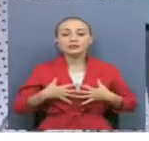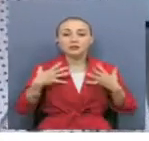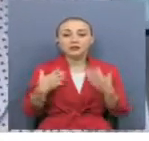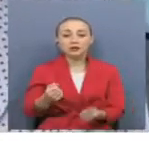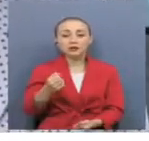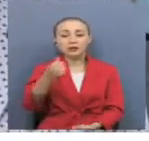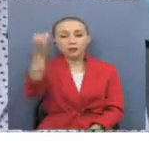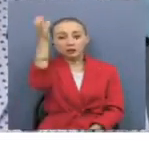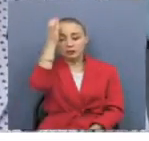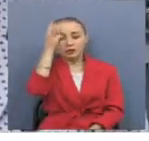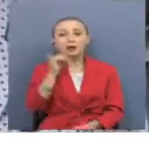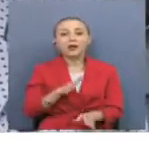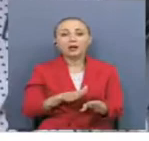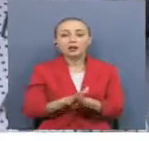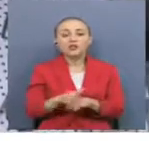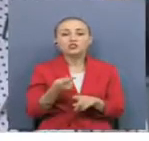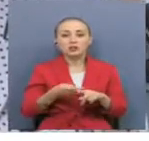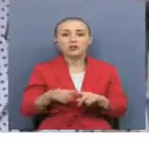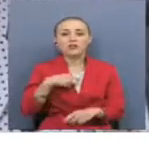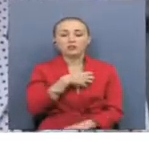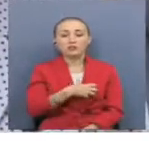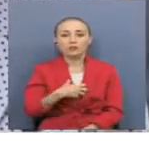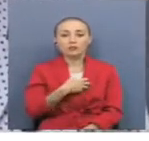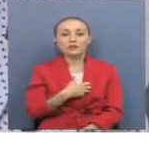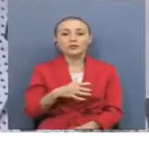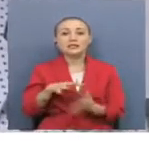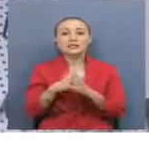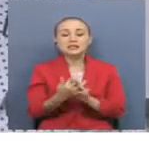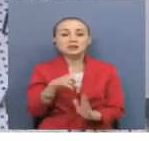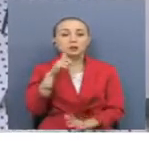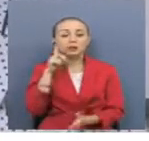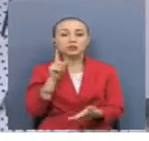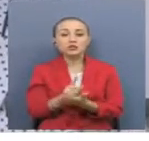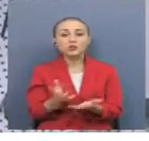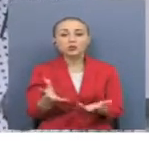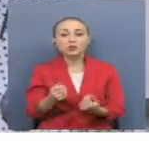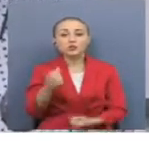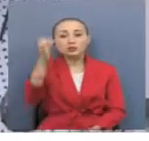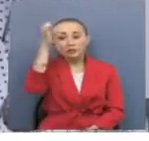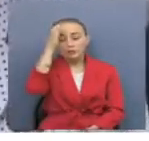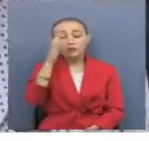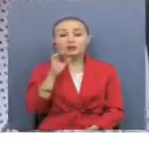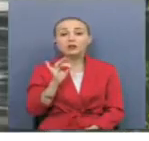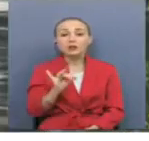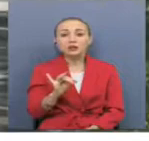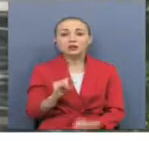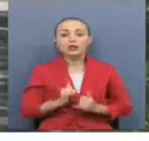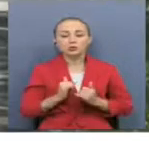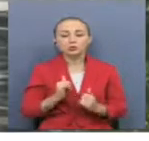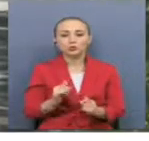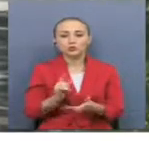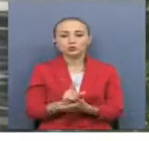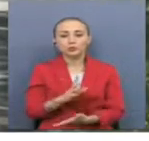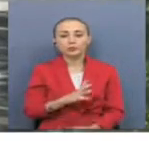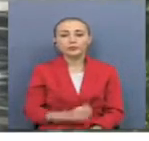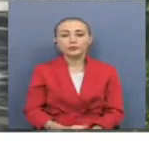керек, және бұл қолжетімді болуы қажет. Оқу орнына жақын жерде тұрғандар абзал, әлеуметтік көмекті де қажет етеді. Елбасы